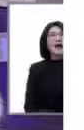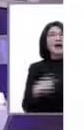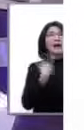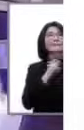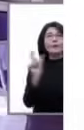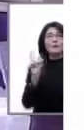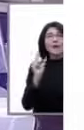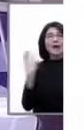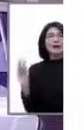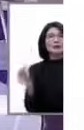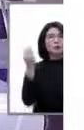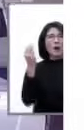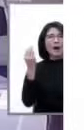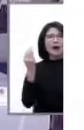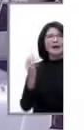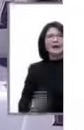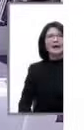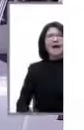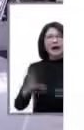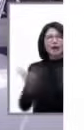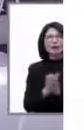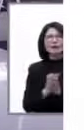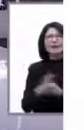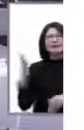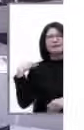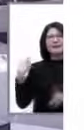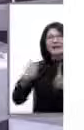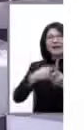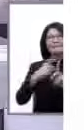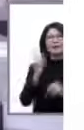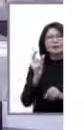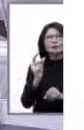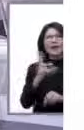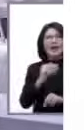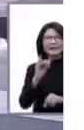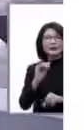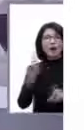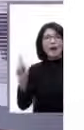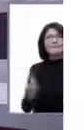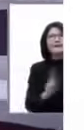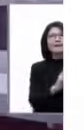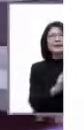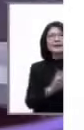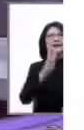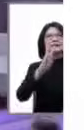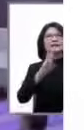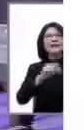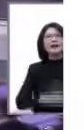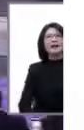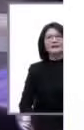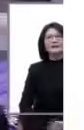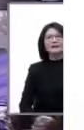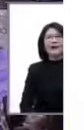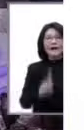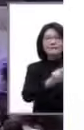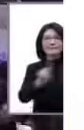Profesor biasa sa saja tapi di Indonesia itu juga berbeda kan gitu nah ini contoh budaya gitu nah ini yang kemudian memunculkan